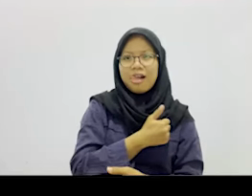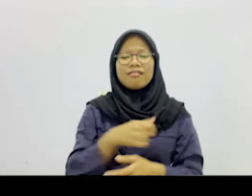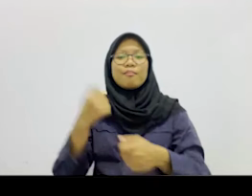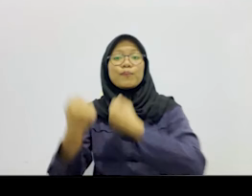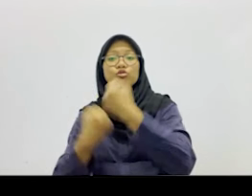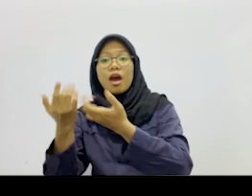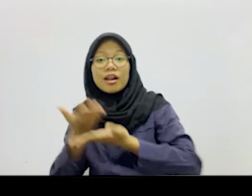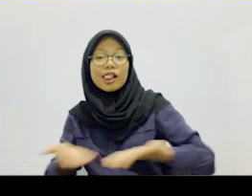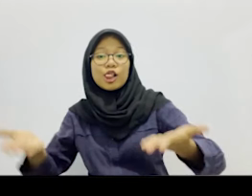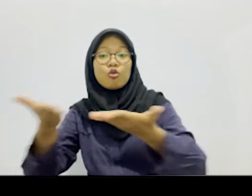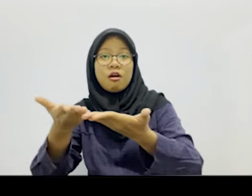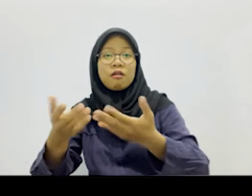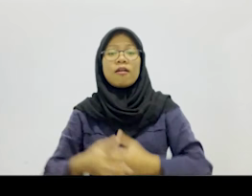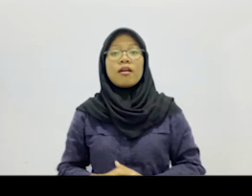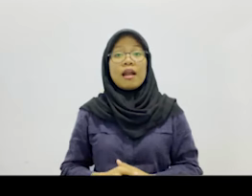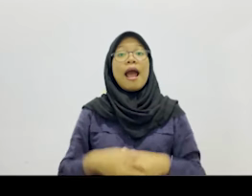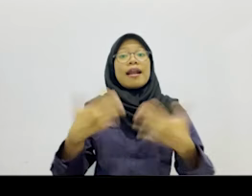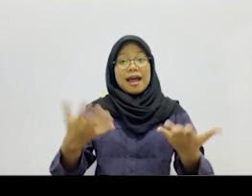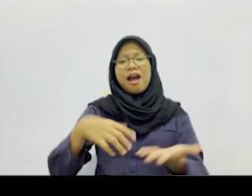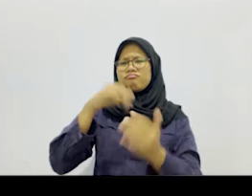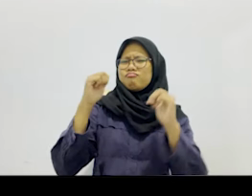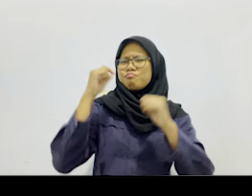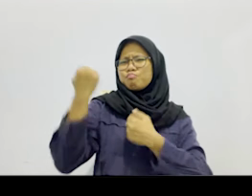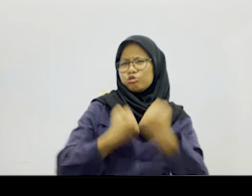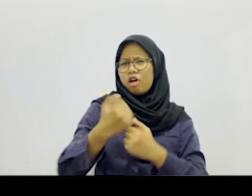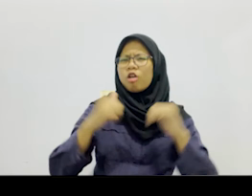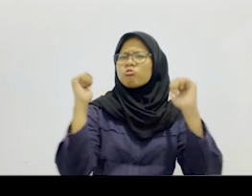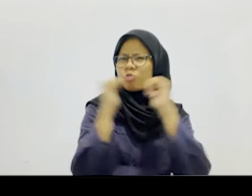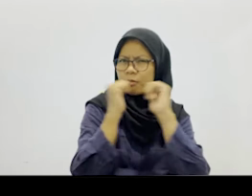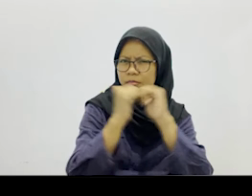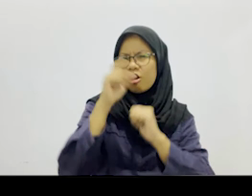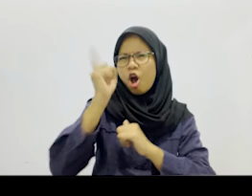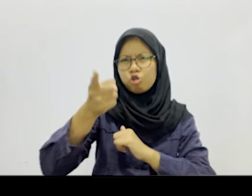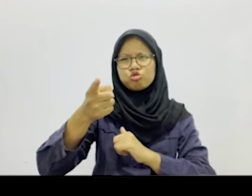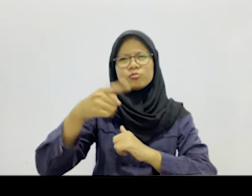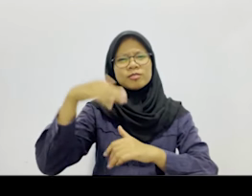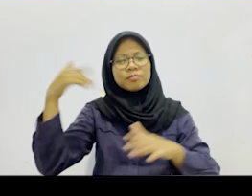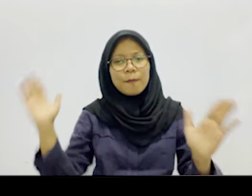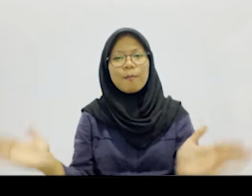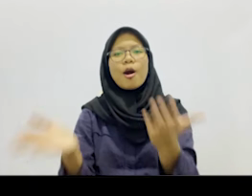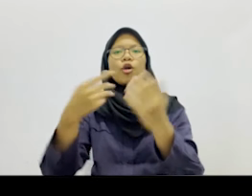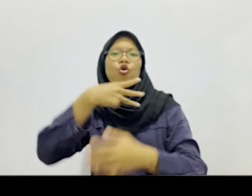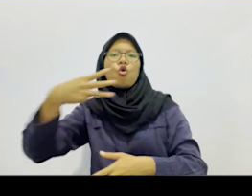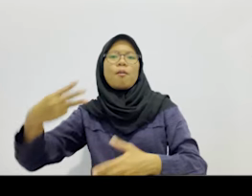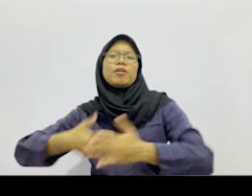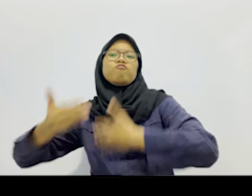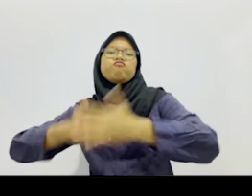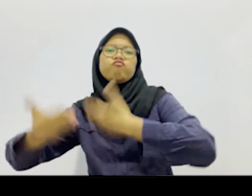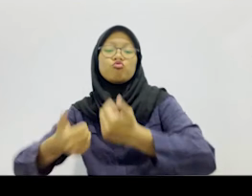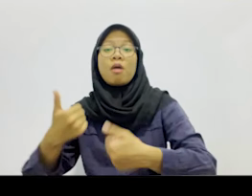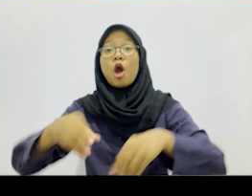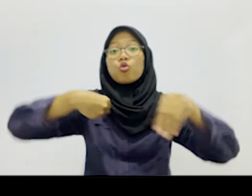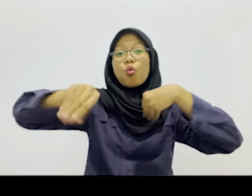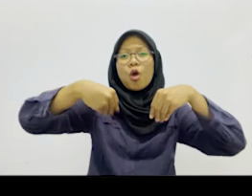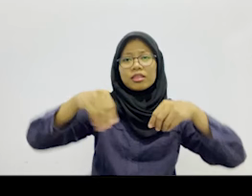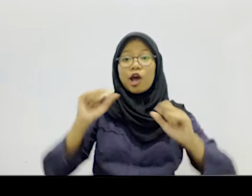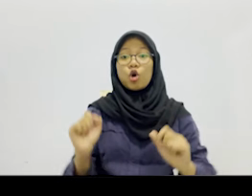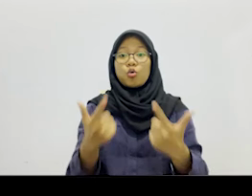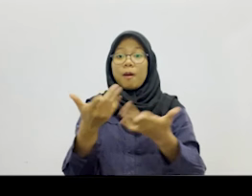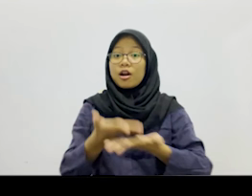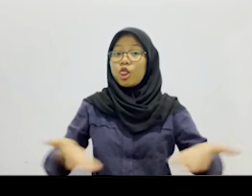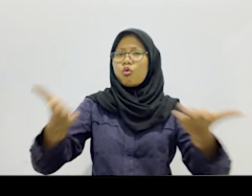peraturan daerah Perda CSR dan mengumpulkan 30 perusahaan untuk memperkenalkan metode kemitraan Resbound di dalam